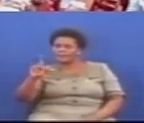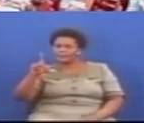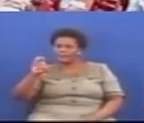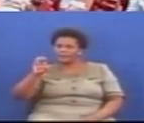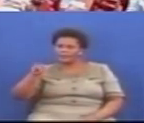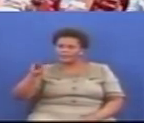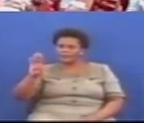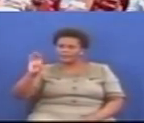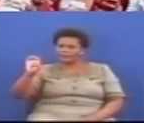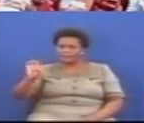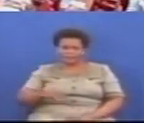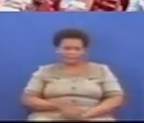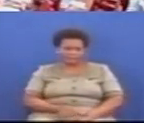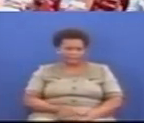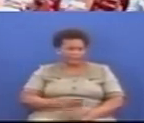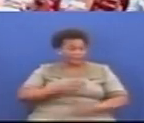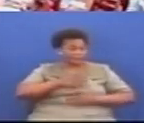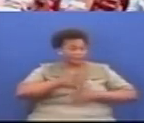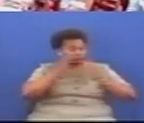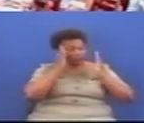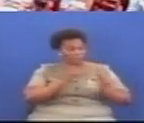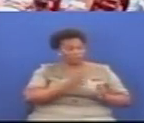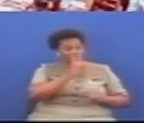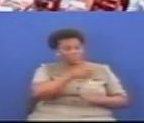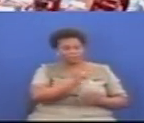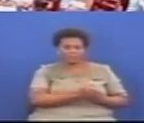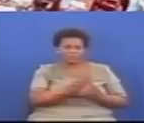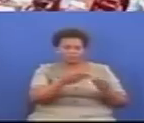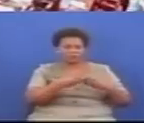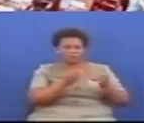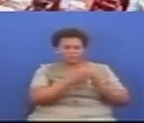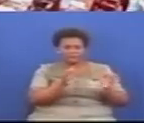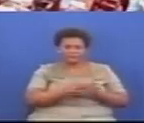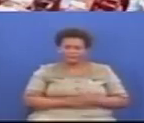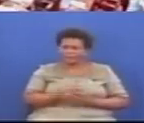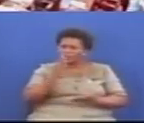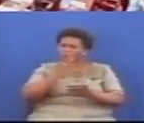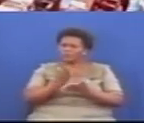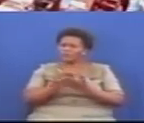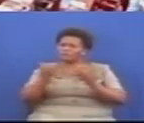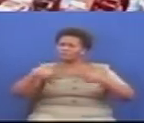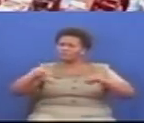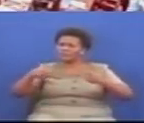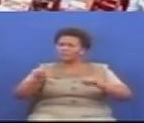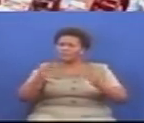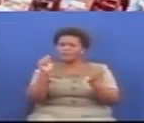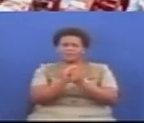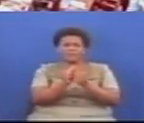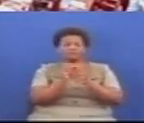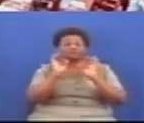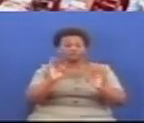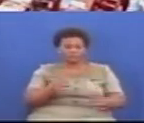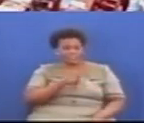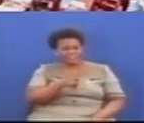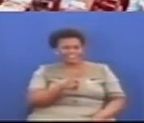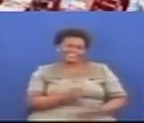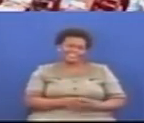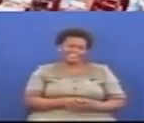kwa kunipa fursa hii. Bodaboda ni kitu chema na bodaboda imerahisisha